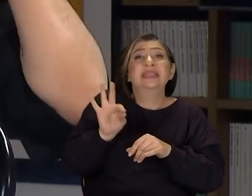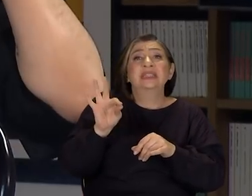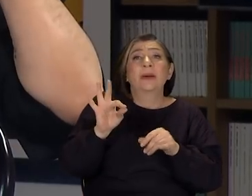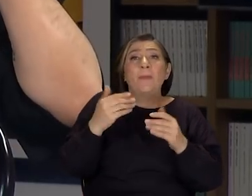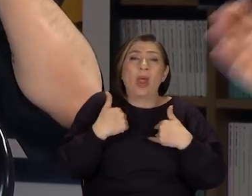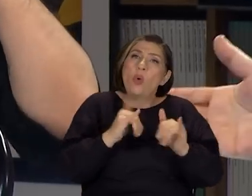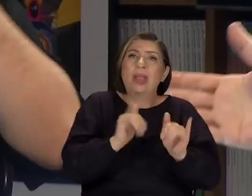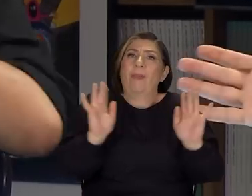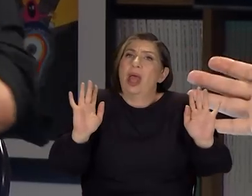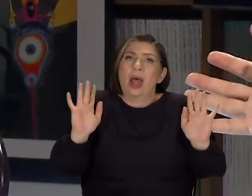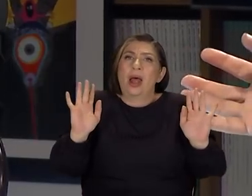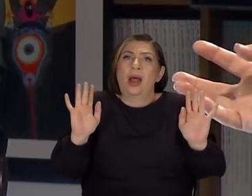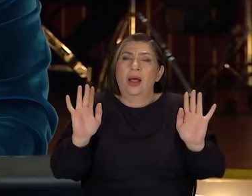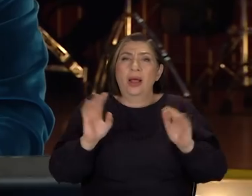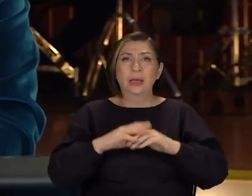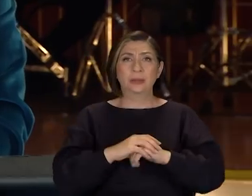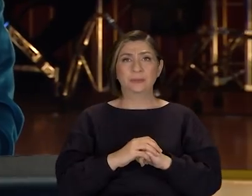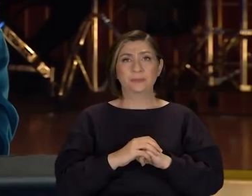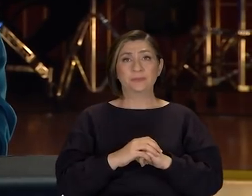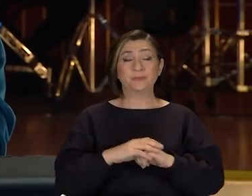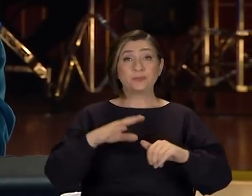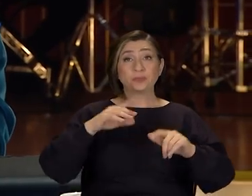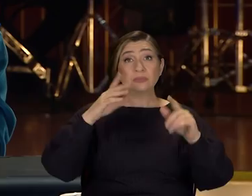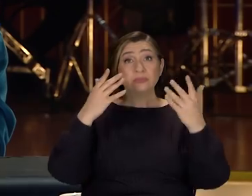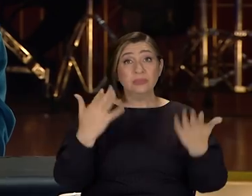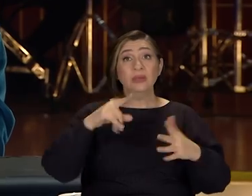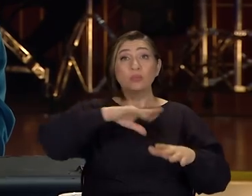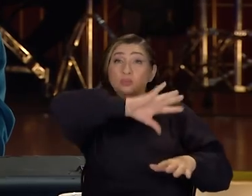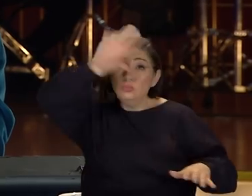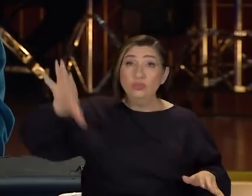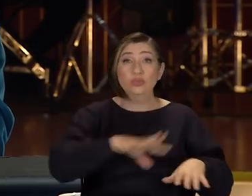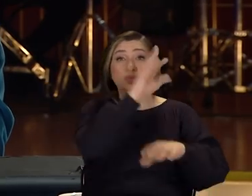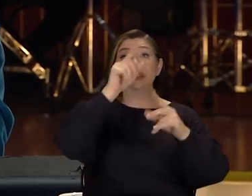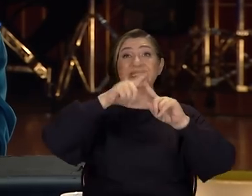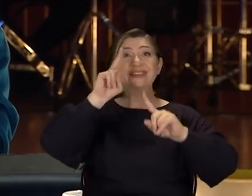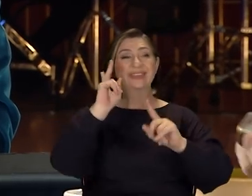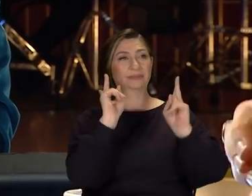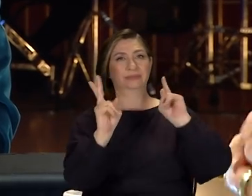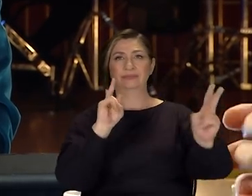sadece. Ya şimdi tabii ki bütün televizyonların